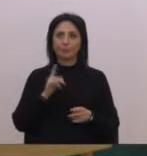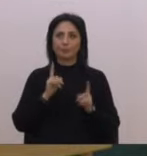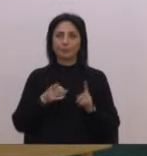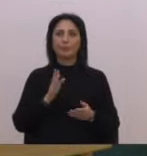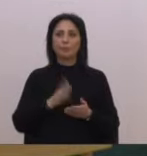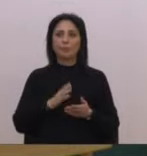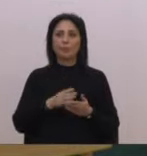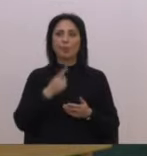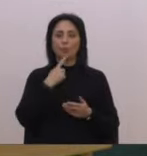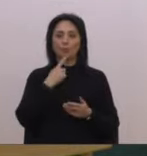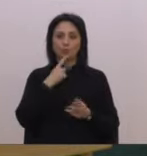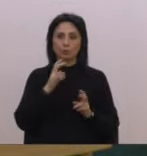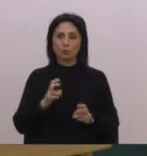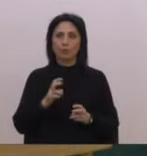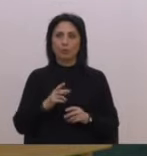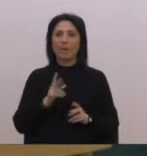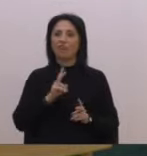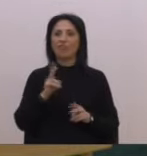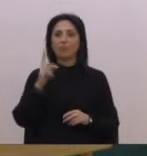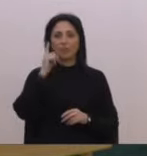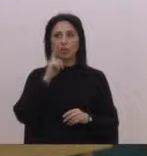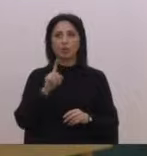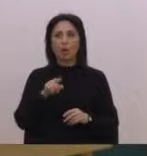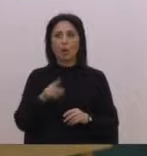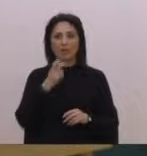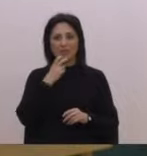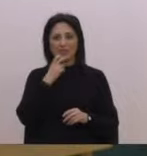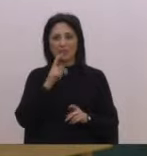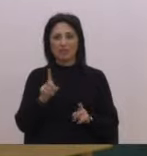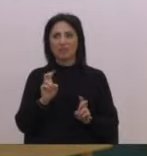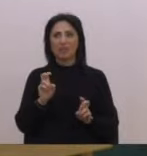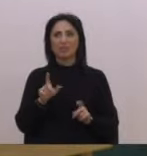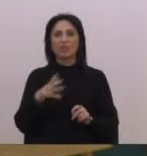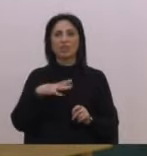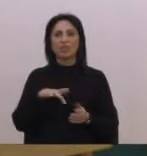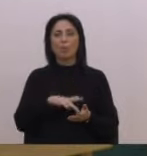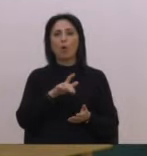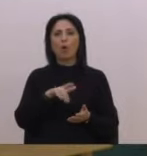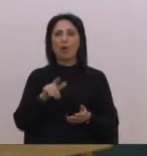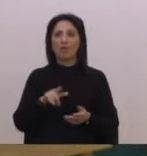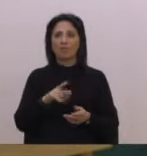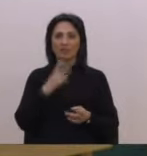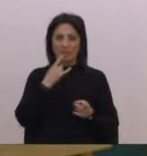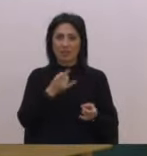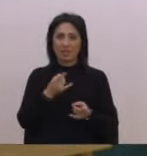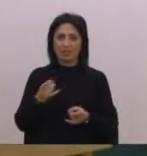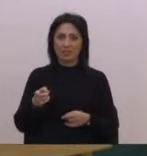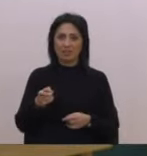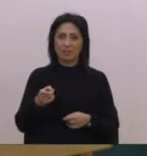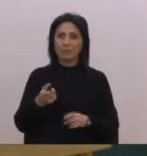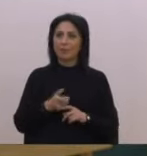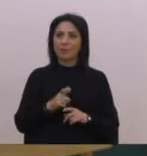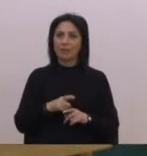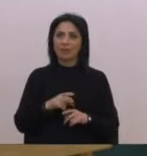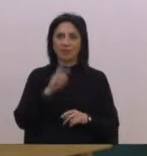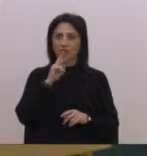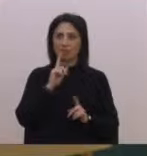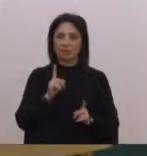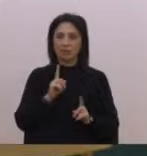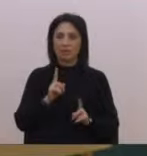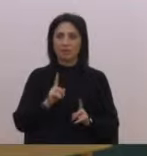არის უჭირთ. Და თუ ვინმე გონიათ, რომ ამ სიცილით საქართველოს მოქალაქეებს არ დასცინით, ძალიან შემცდარ ხართ.